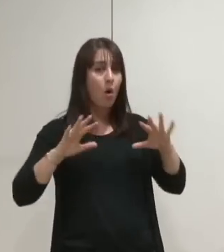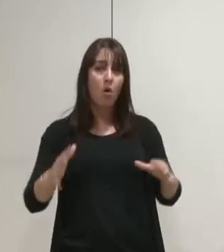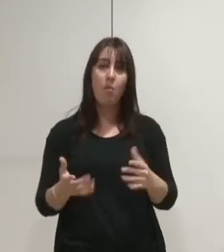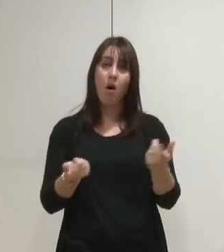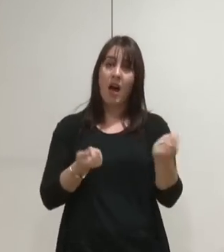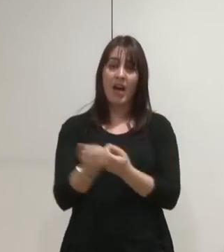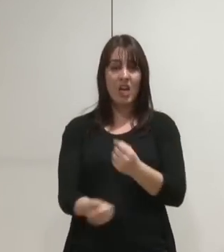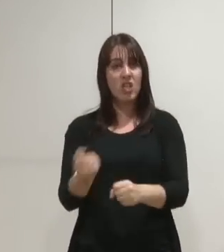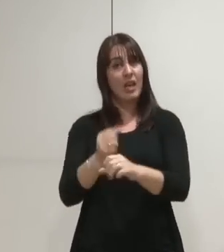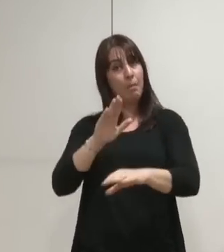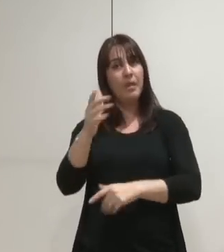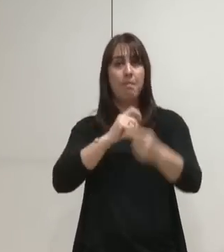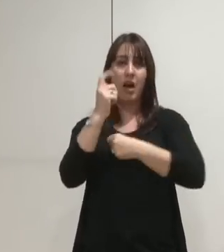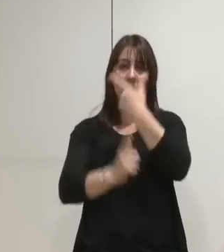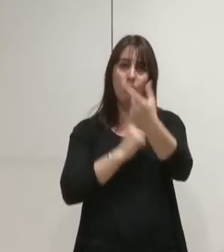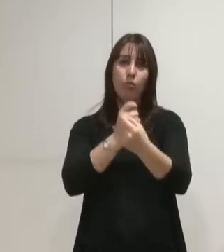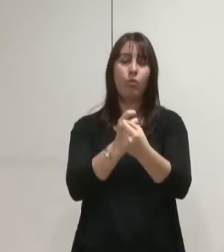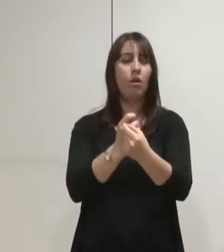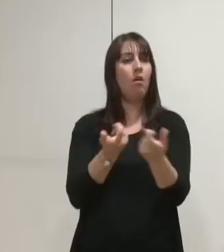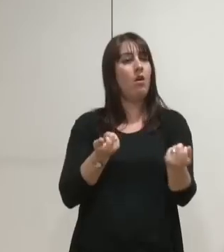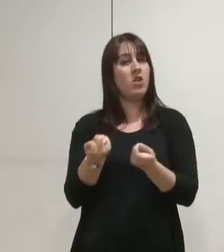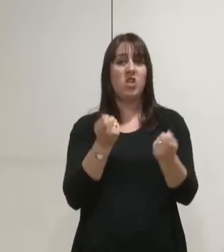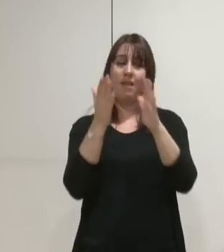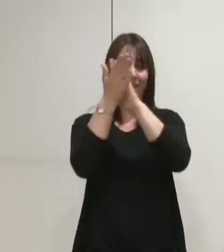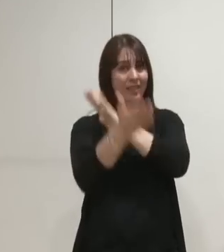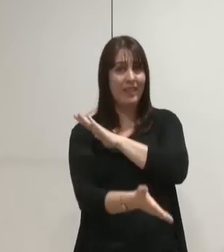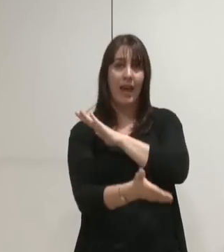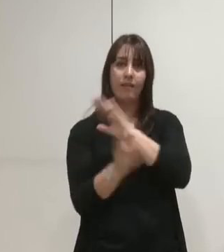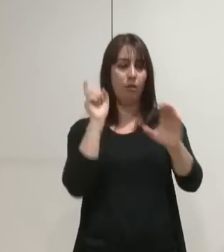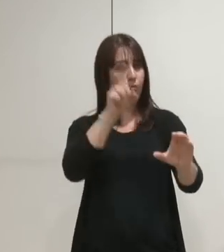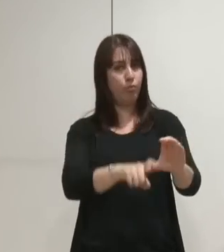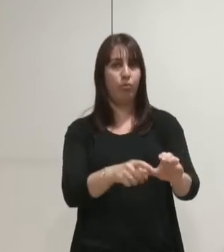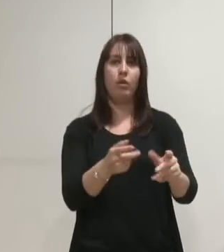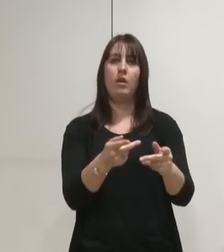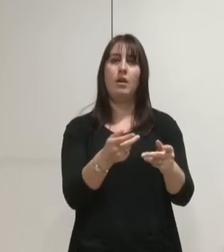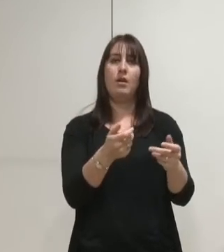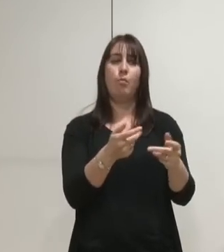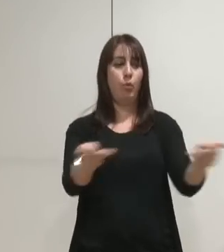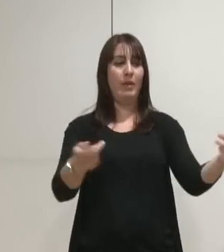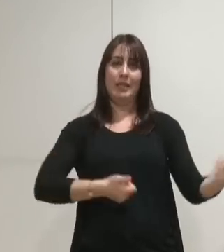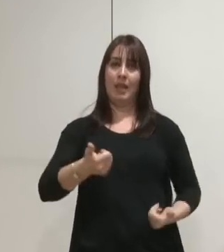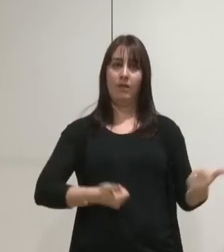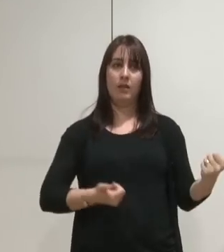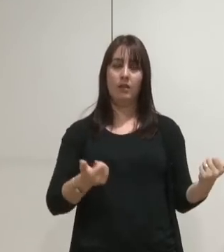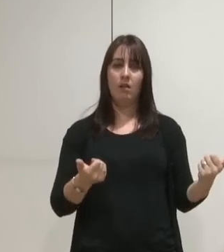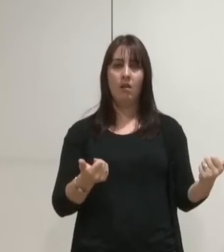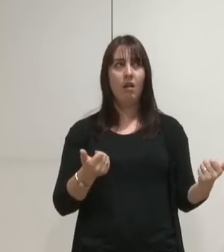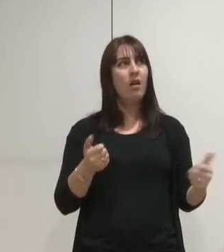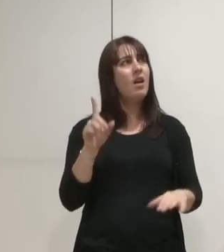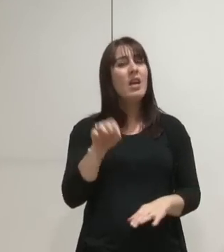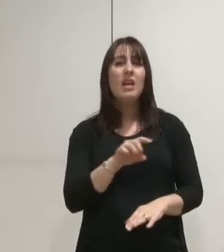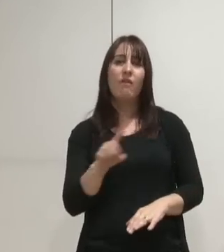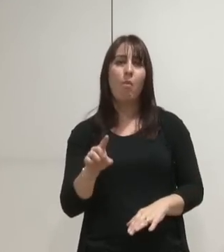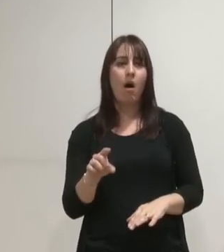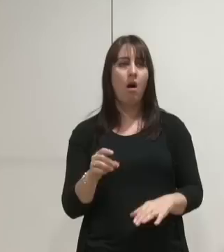dédiée au marché à la volonté que vous auriez de gérer directement ce service public à l'issue de celui-ci ne doit pas être un simple